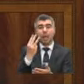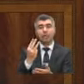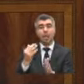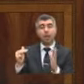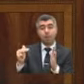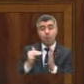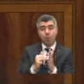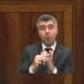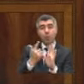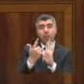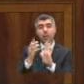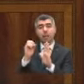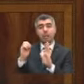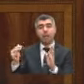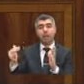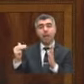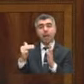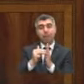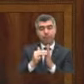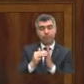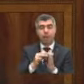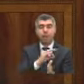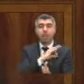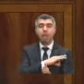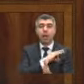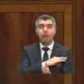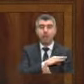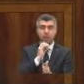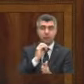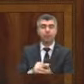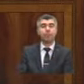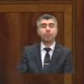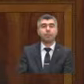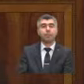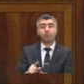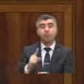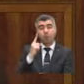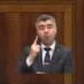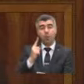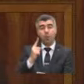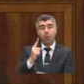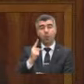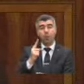3,700,000 مستفيد ومستفيدة خلال نفس الموسم، منهم